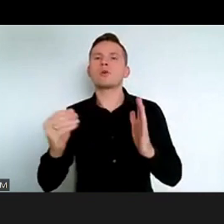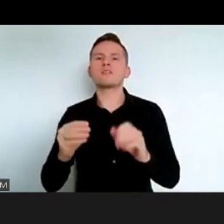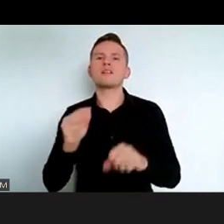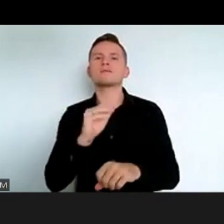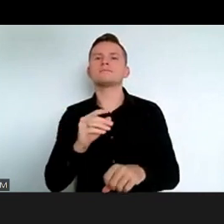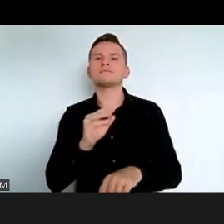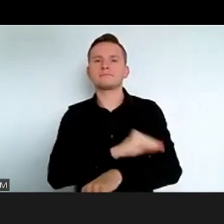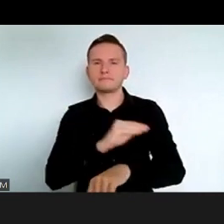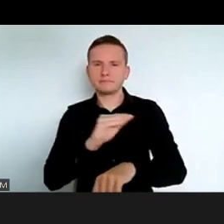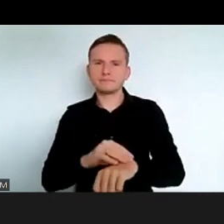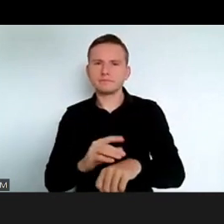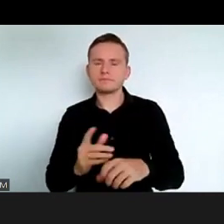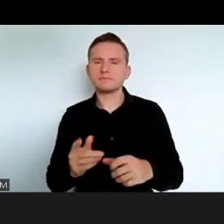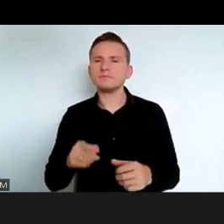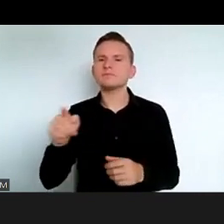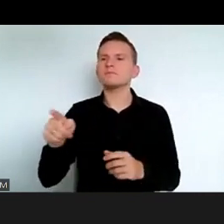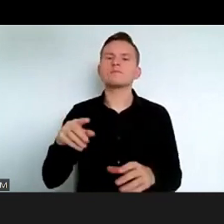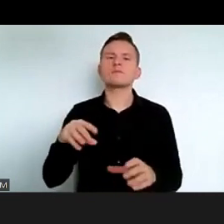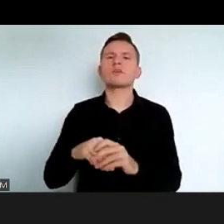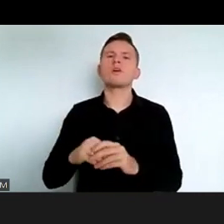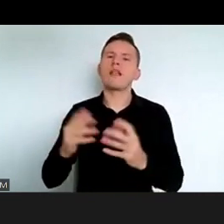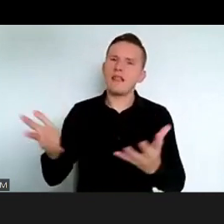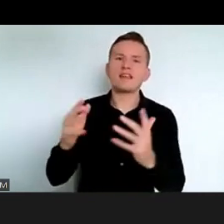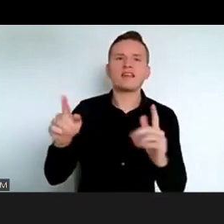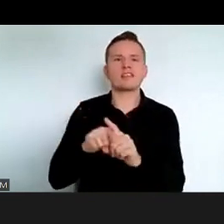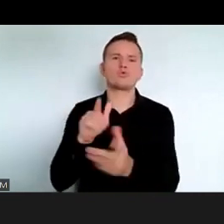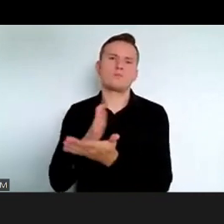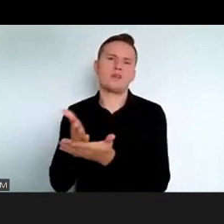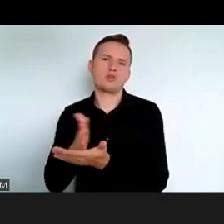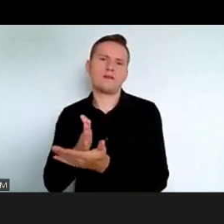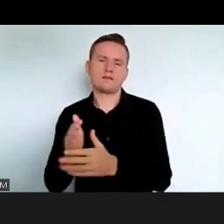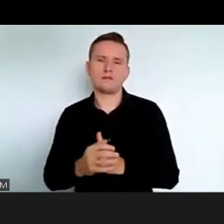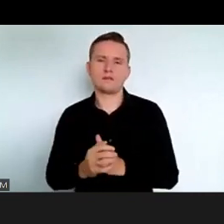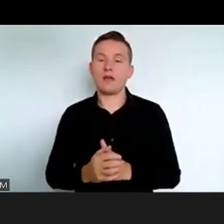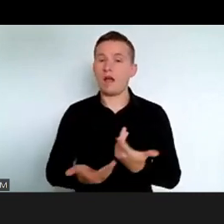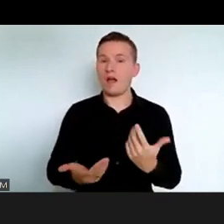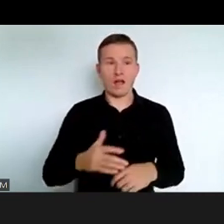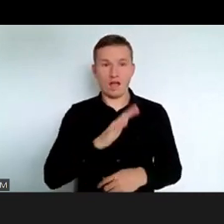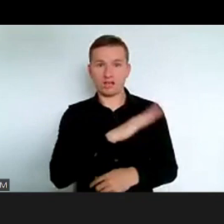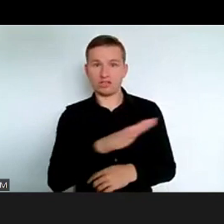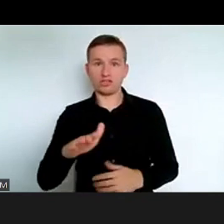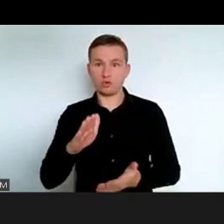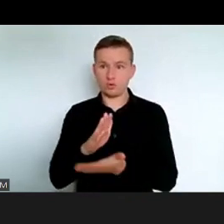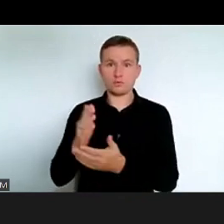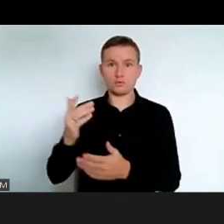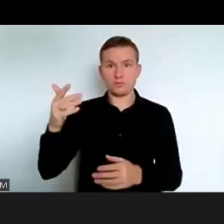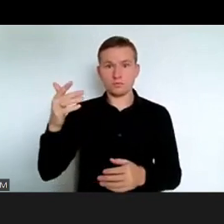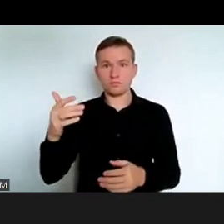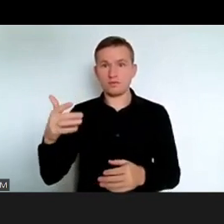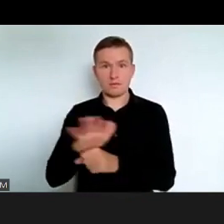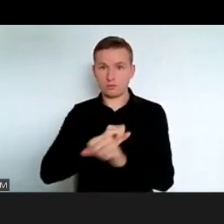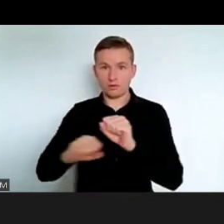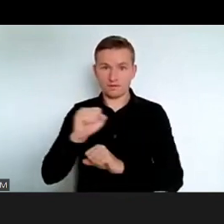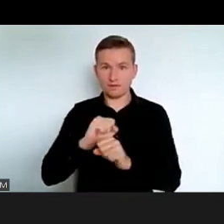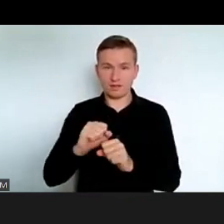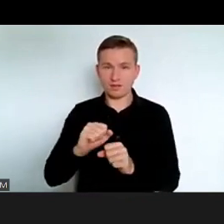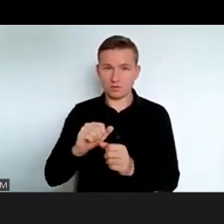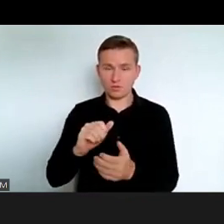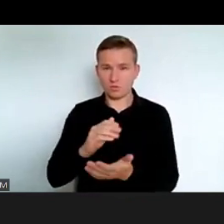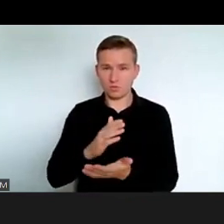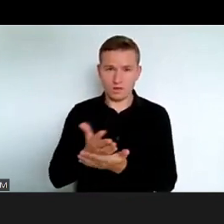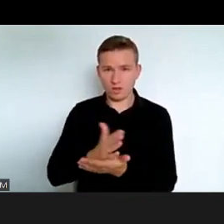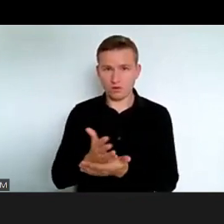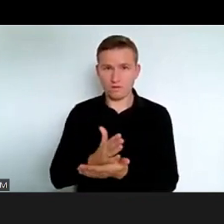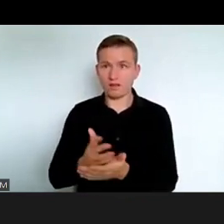w stopniu lekkim lub umiarkowanym. Czy dzieci z upośledzeniem umiarkowanym mogą uczyć się w szkole